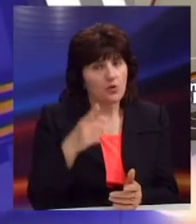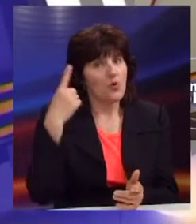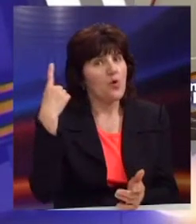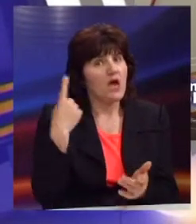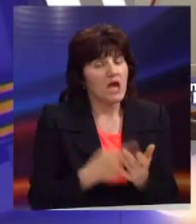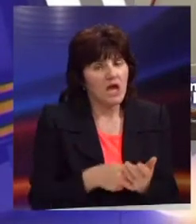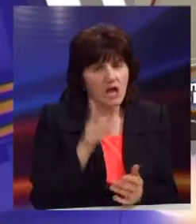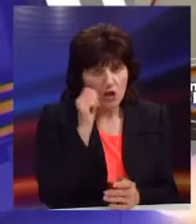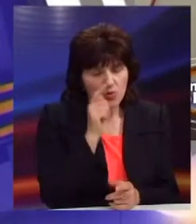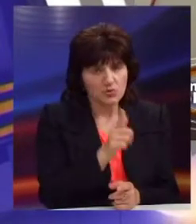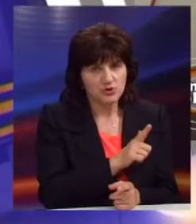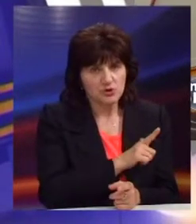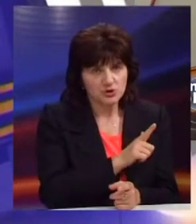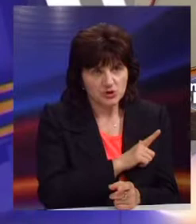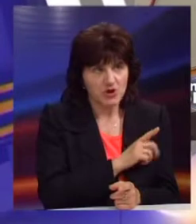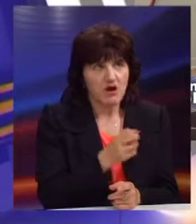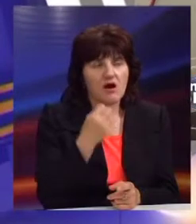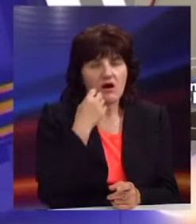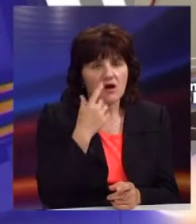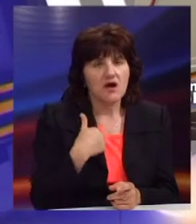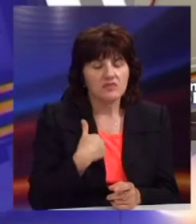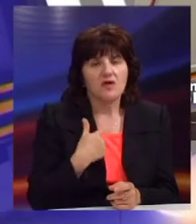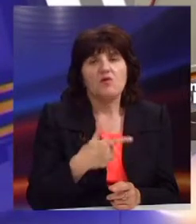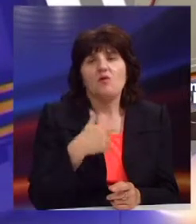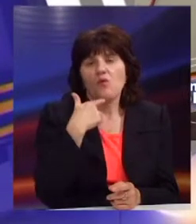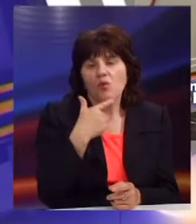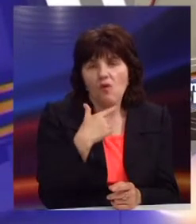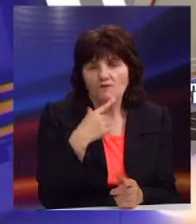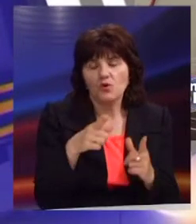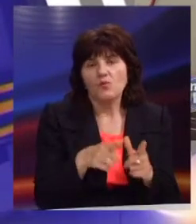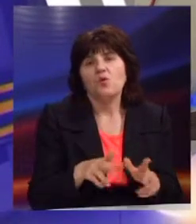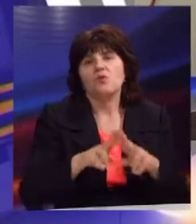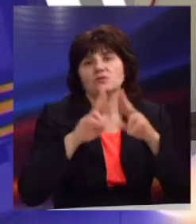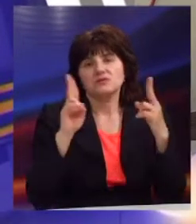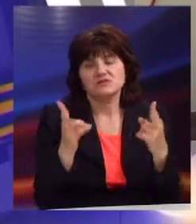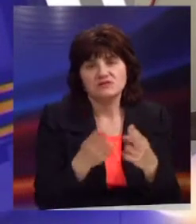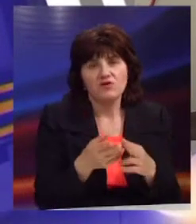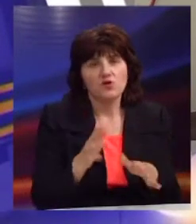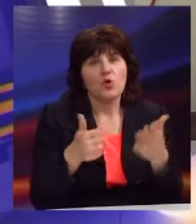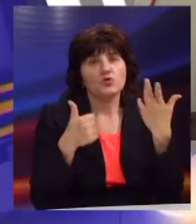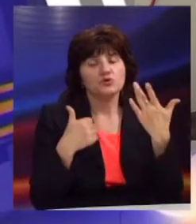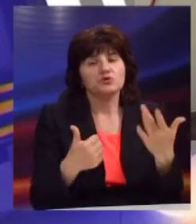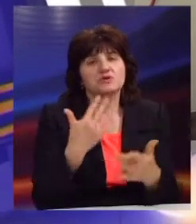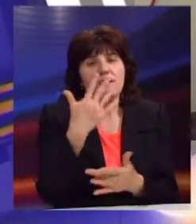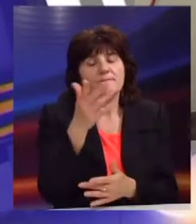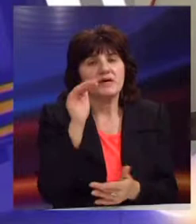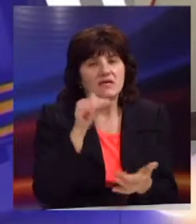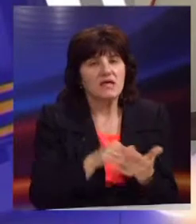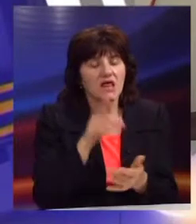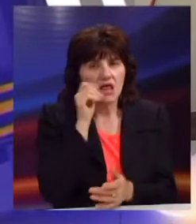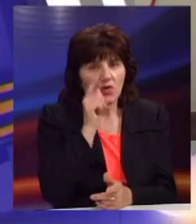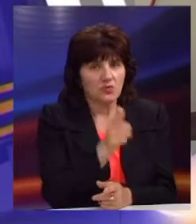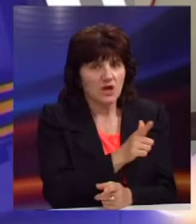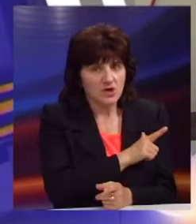čeka na novi organ. Kada govorimo o statističkim podacima, u svijetu oko 65.000 ljudi, u Evropi samo čeka na novi